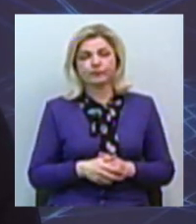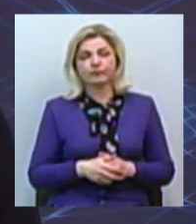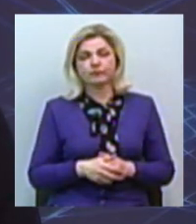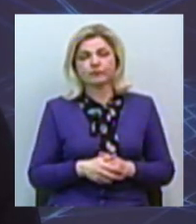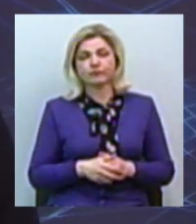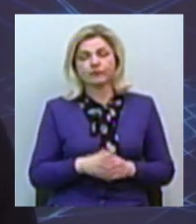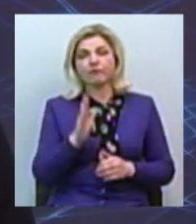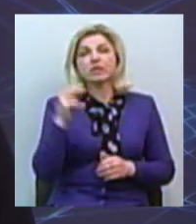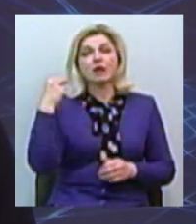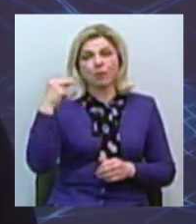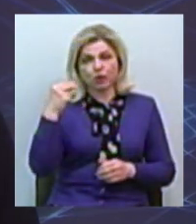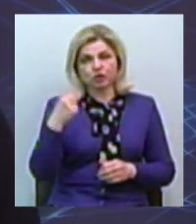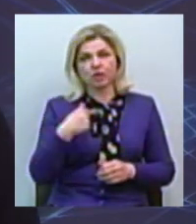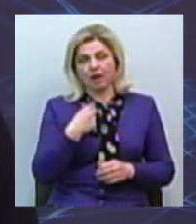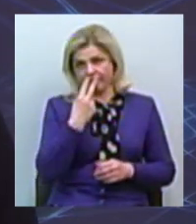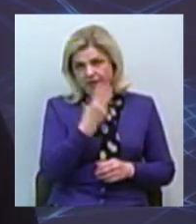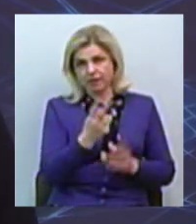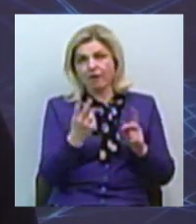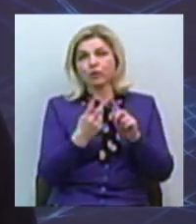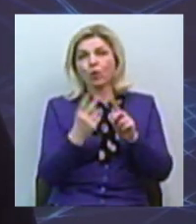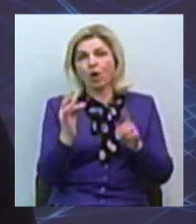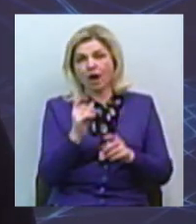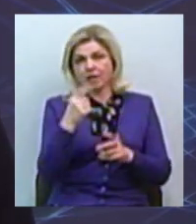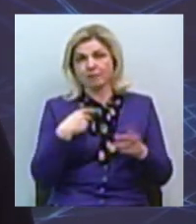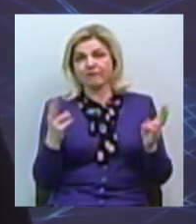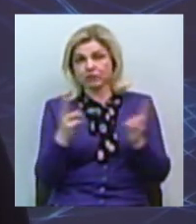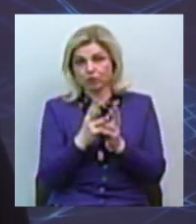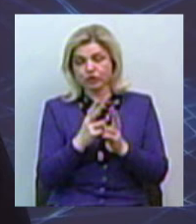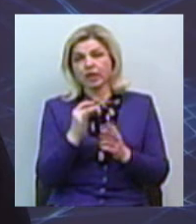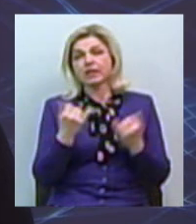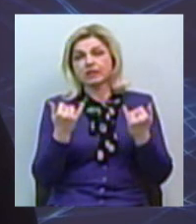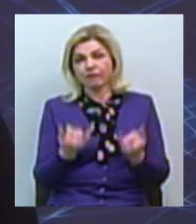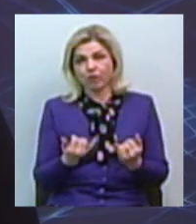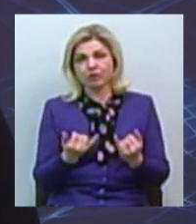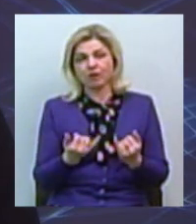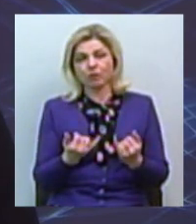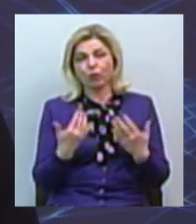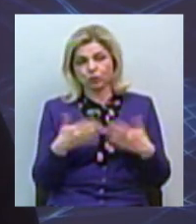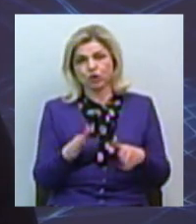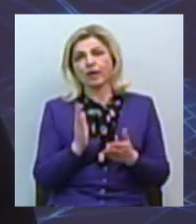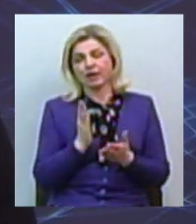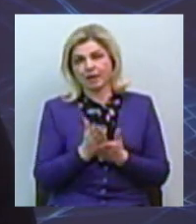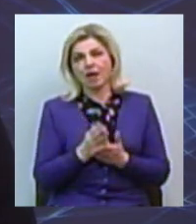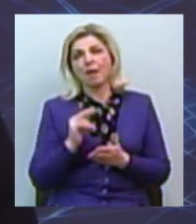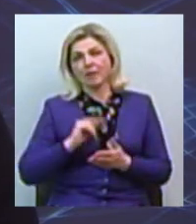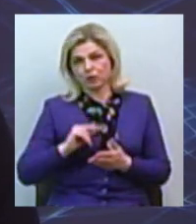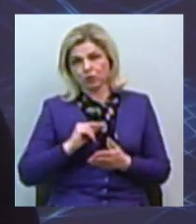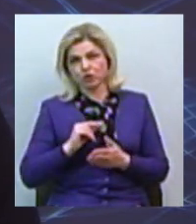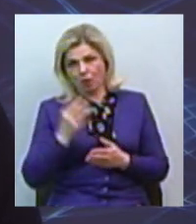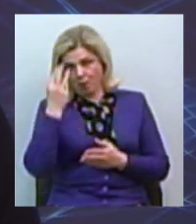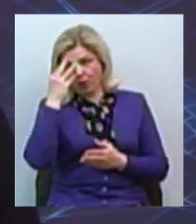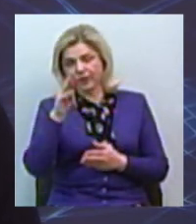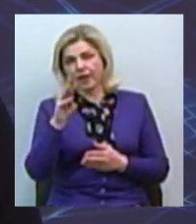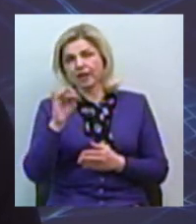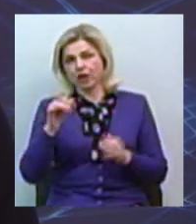стартап-фесту в Запоріжжі. Там другий раз ми зустрілись. І на сьогоднішній день вже є працююча модель, вже є